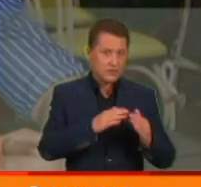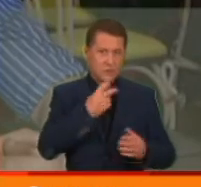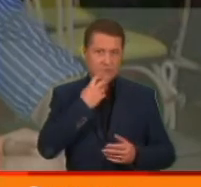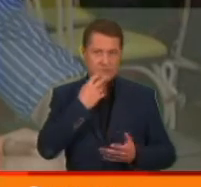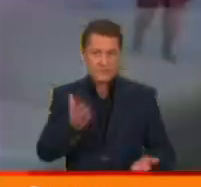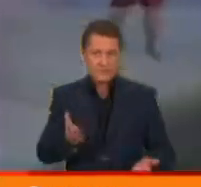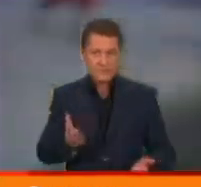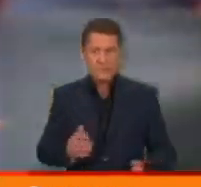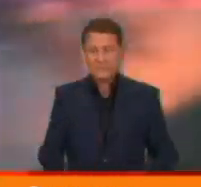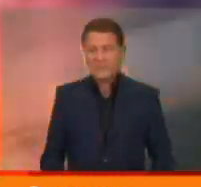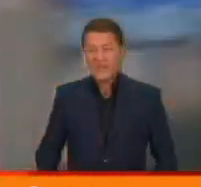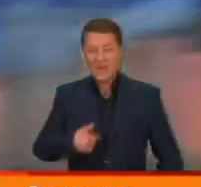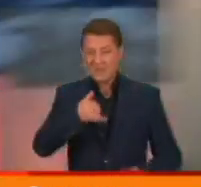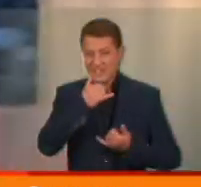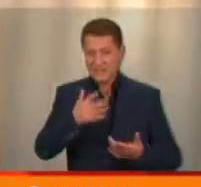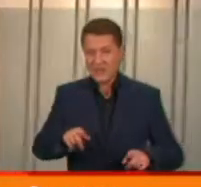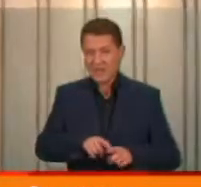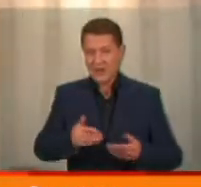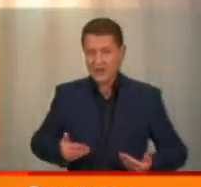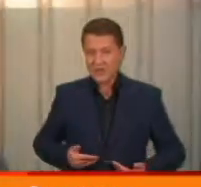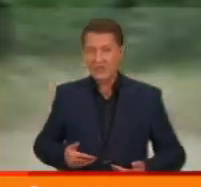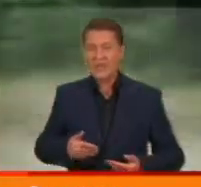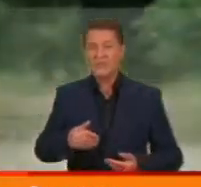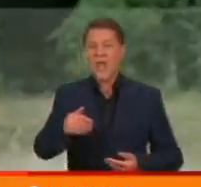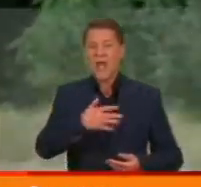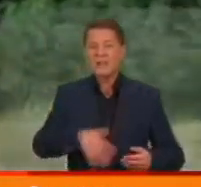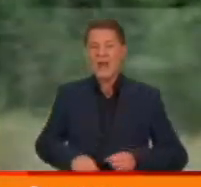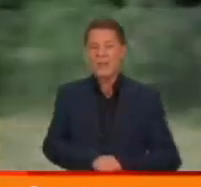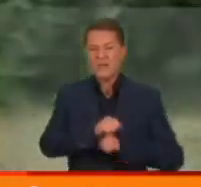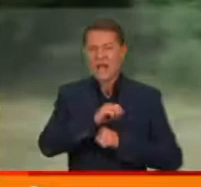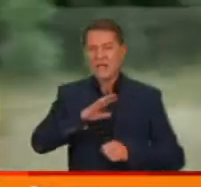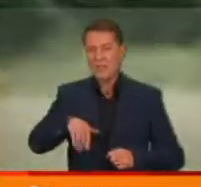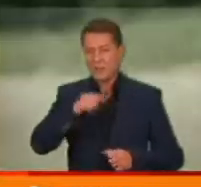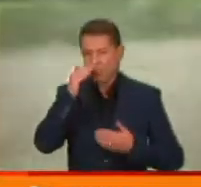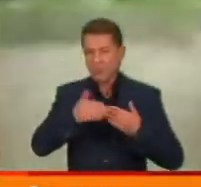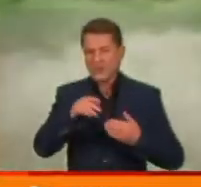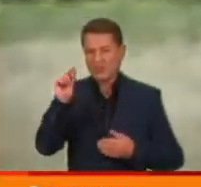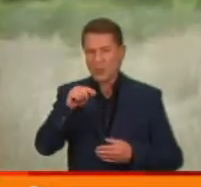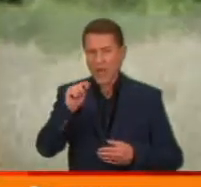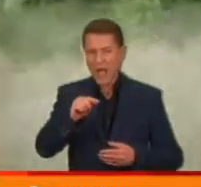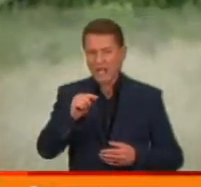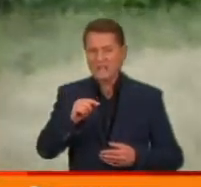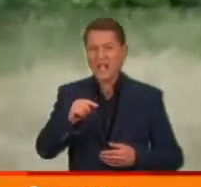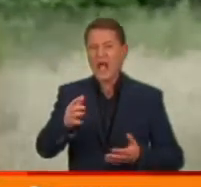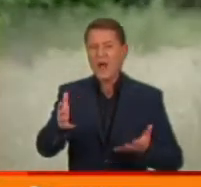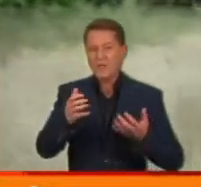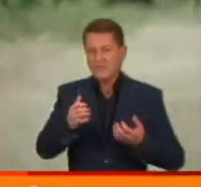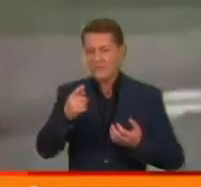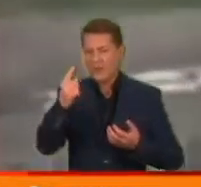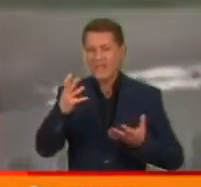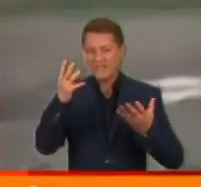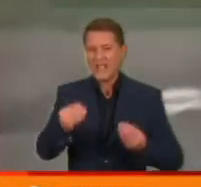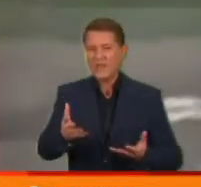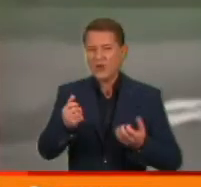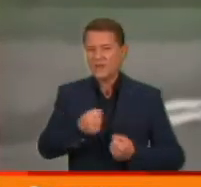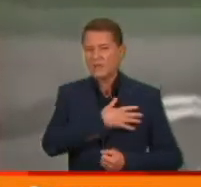Як з цим потім жити? Разом на Майдані, потім в одному загоні поблизу Луганська. Вони навіть поранень зазнали в один день. Коли звільняли від